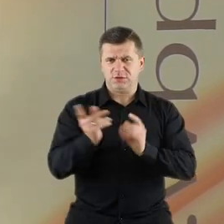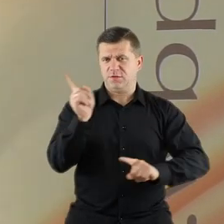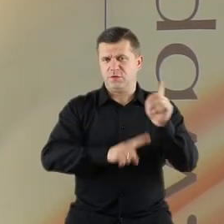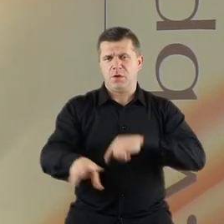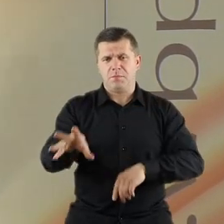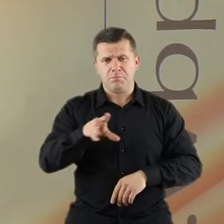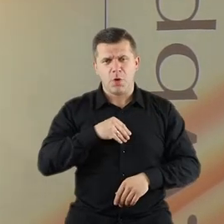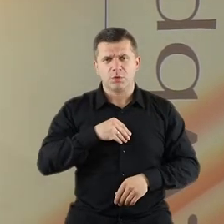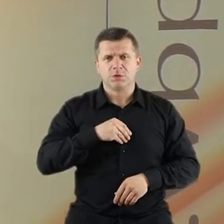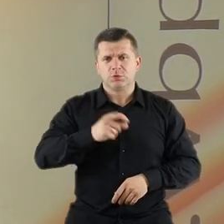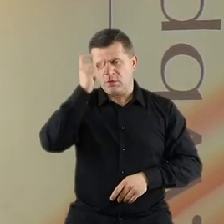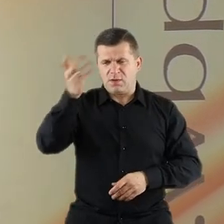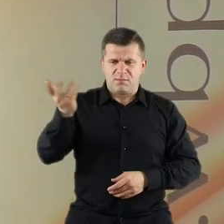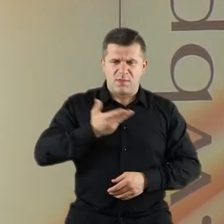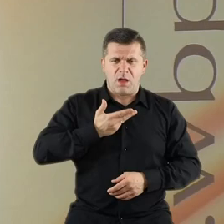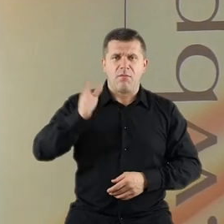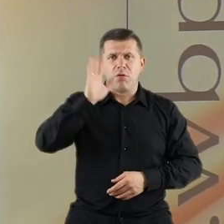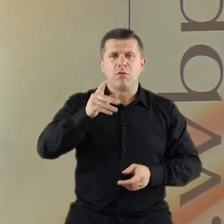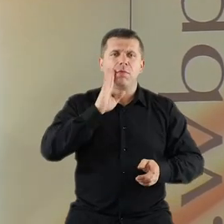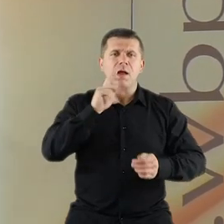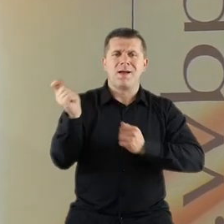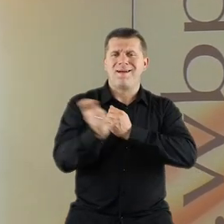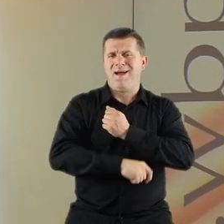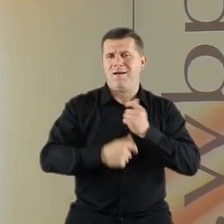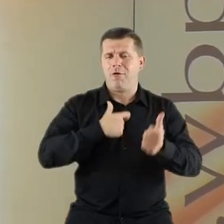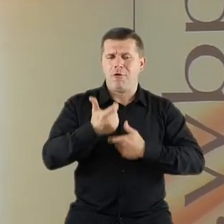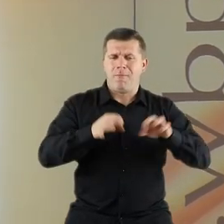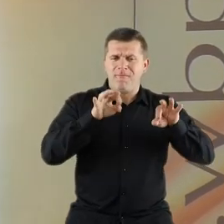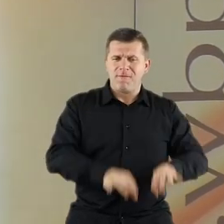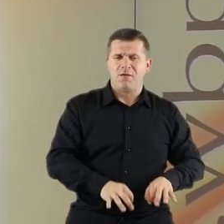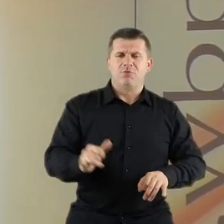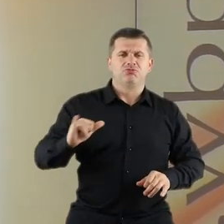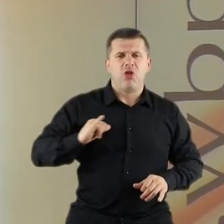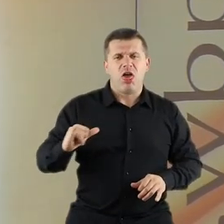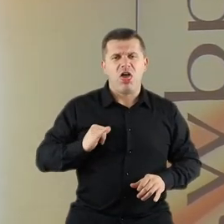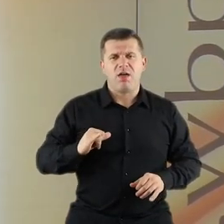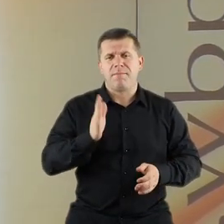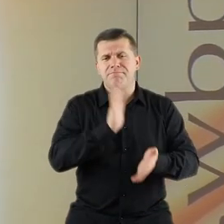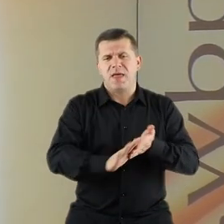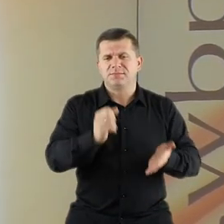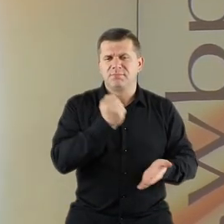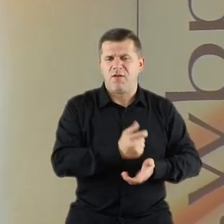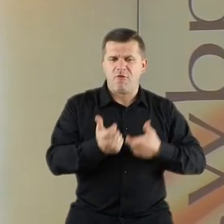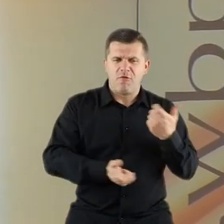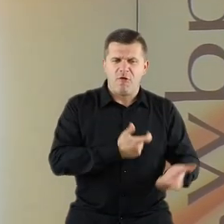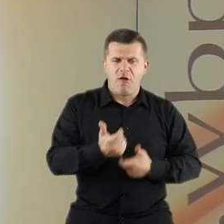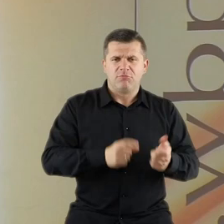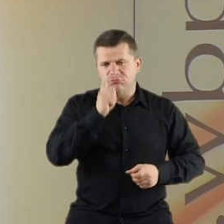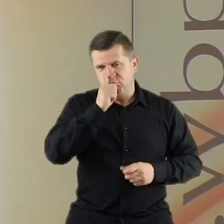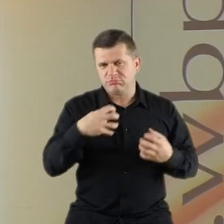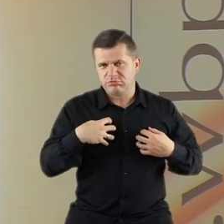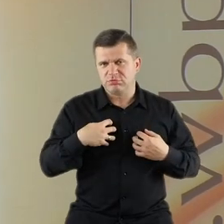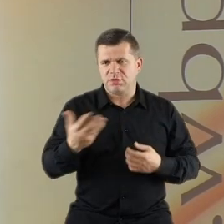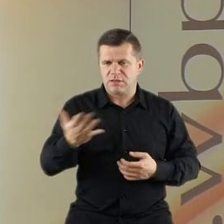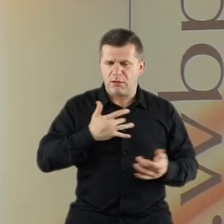wytłumaczenia może spaść na człowieka z do prostu Bożego jako kara za popełnione winy za grzechy Czy bezprawia jako pokuta